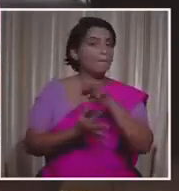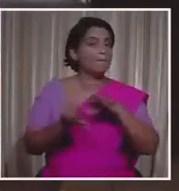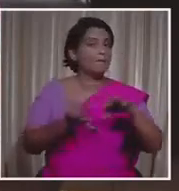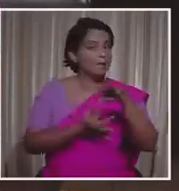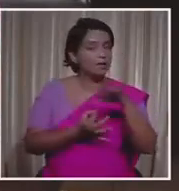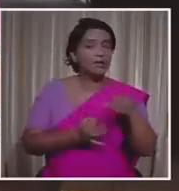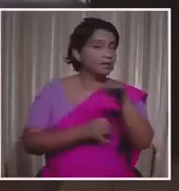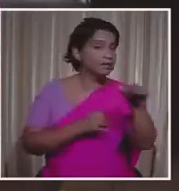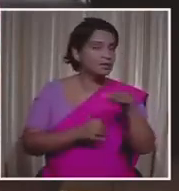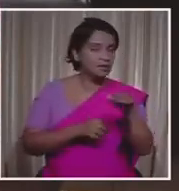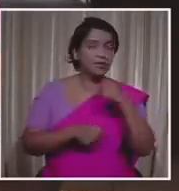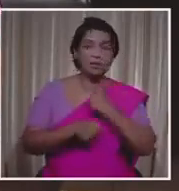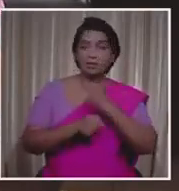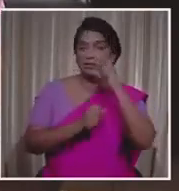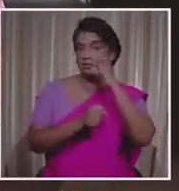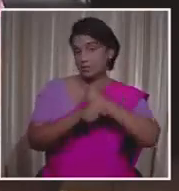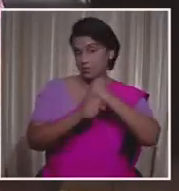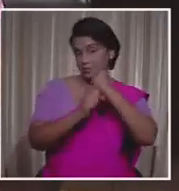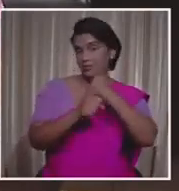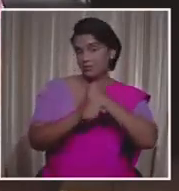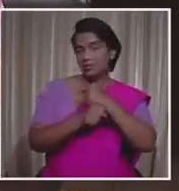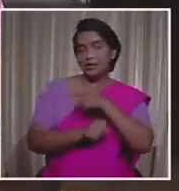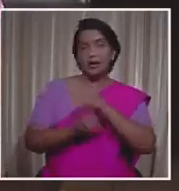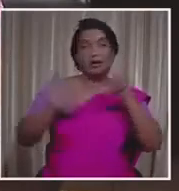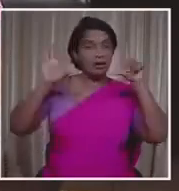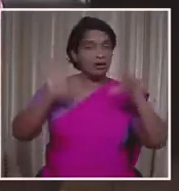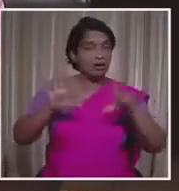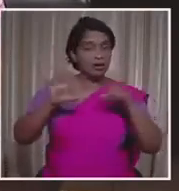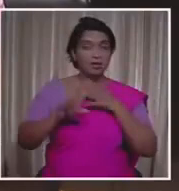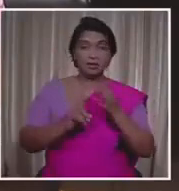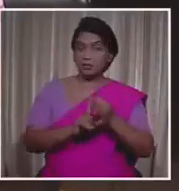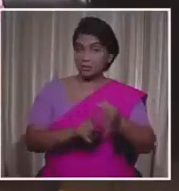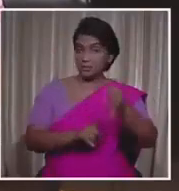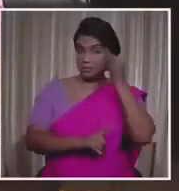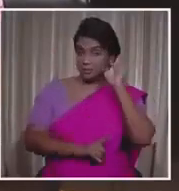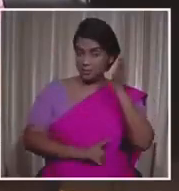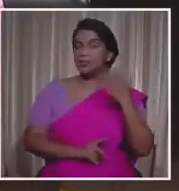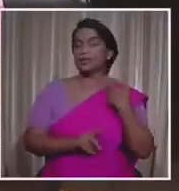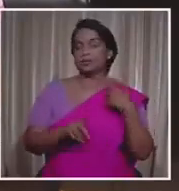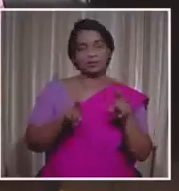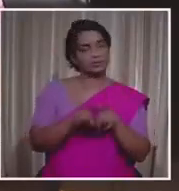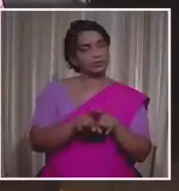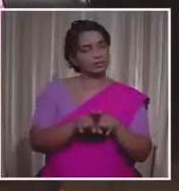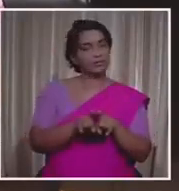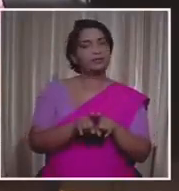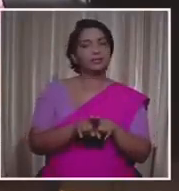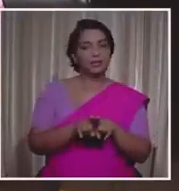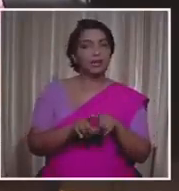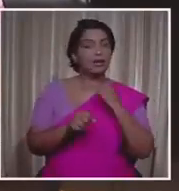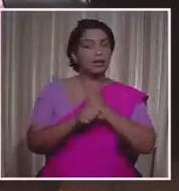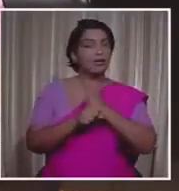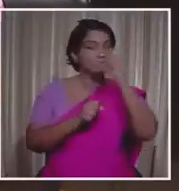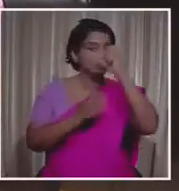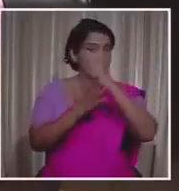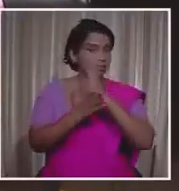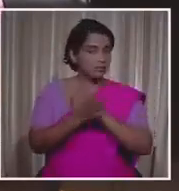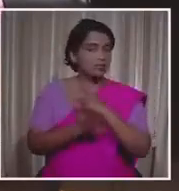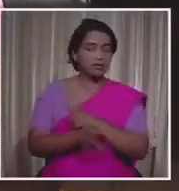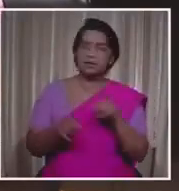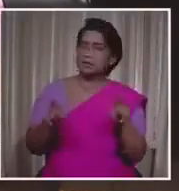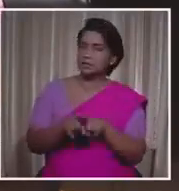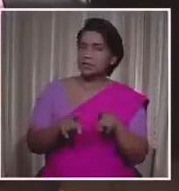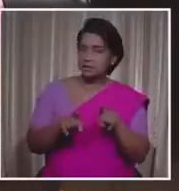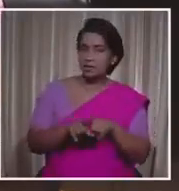ප්‍රජාතාන්ත්‍රික සමාජවාදී ජනරජයේ 7 වන විධායක ජනාධිපතිවරයා වශයෙන් ආණ්ඩුක්‍රම